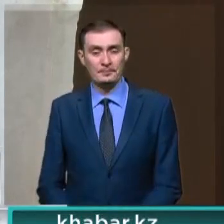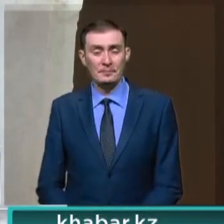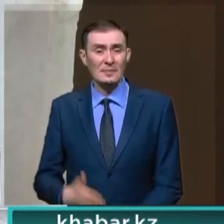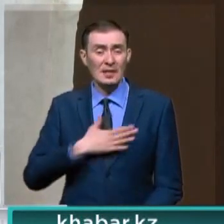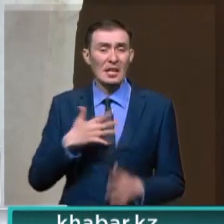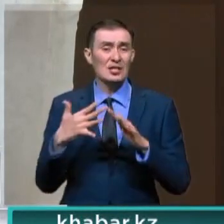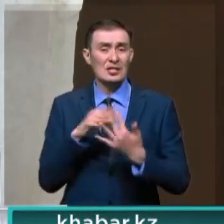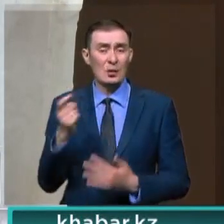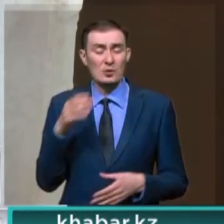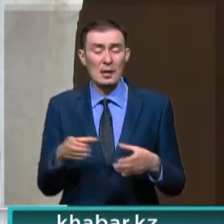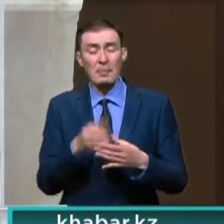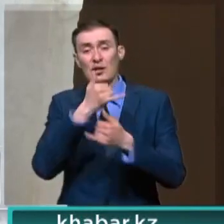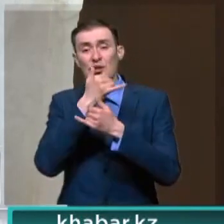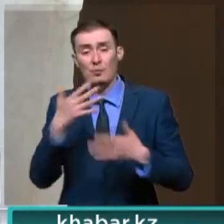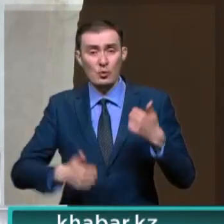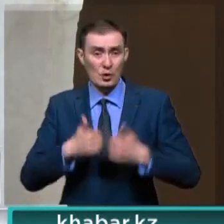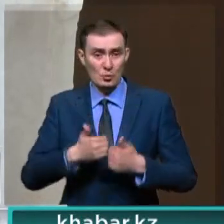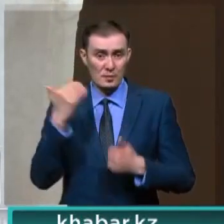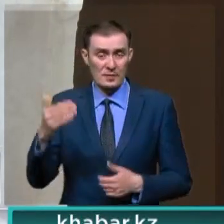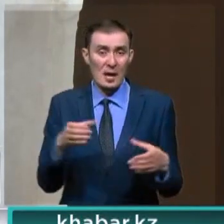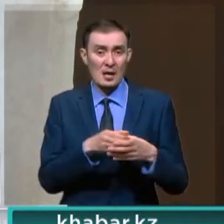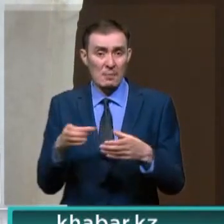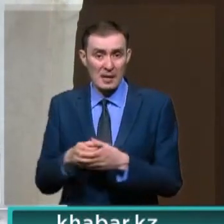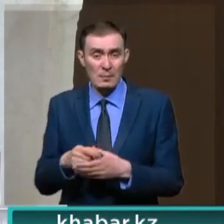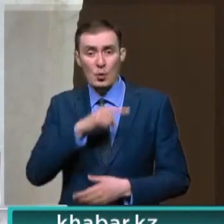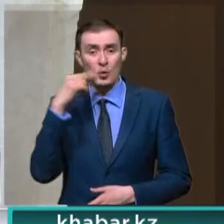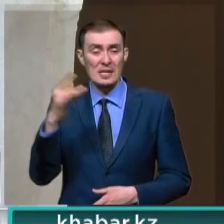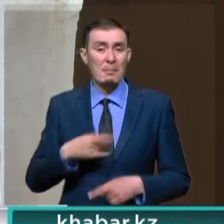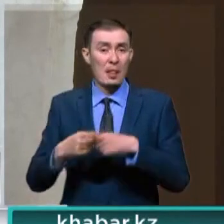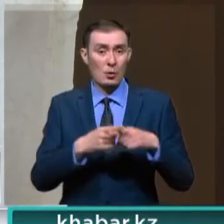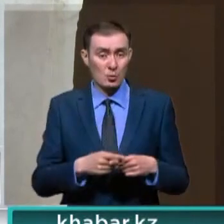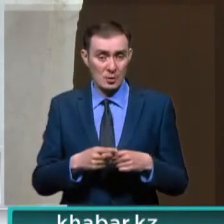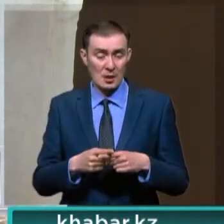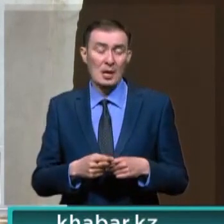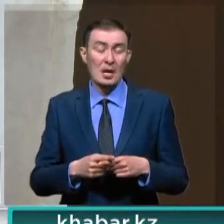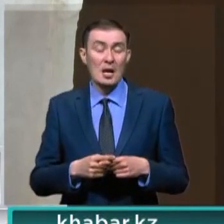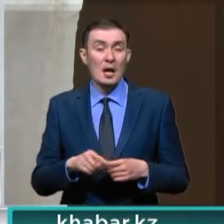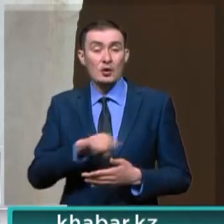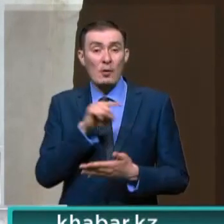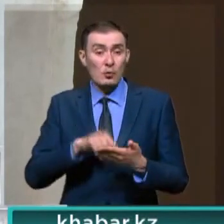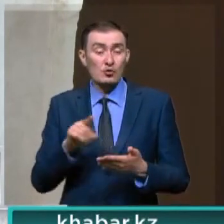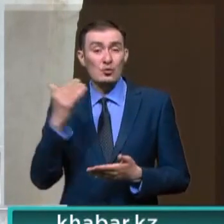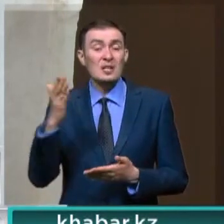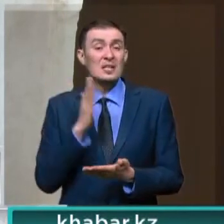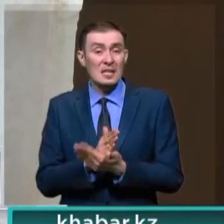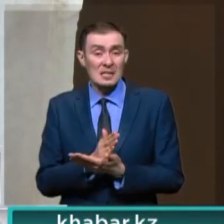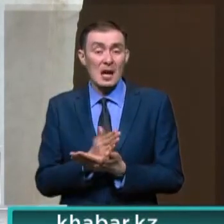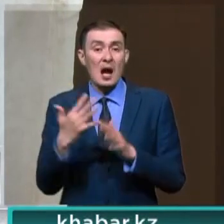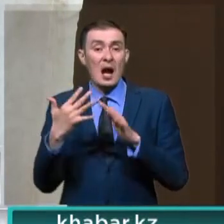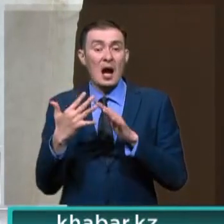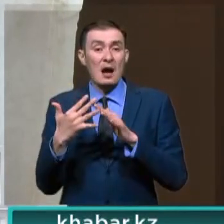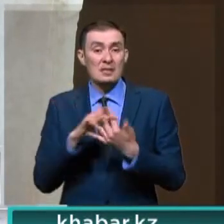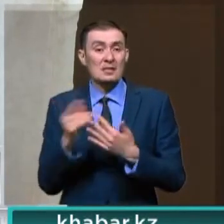Наши сельхозпроизводители не могут конкурировать с сельхозпроизводителями России и Беларуси. Дело в том, что в этих странах действуют